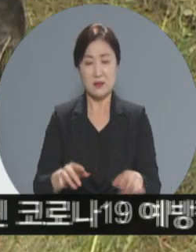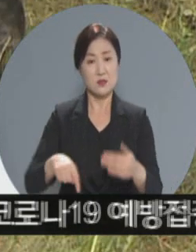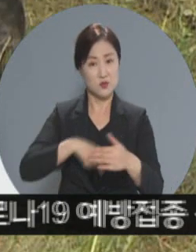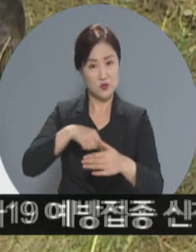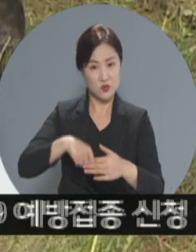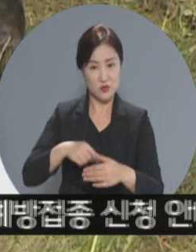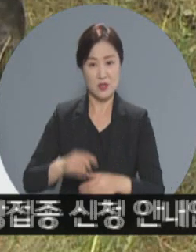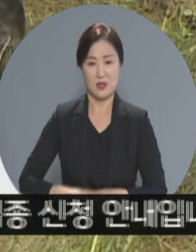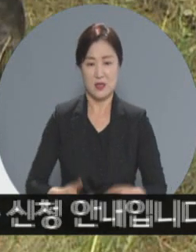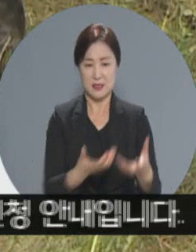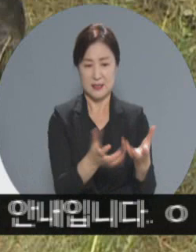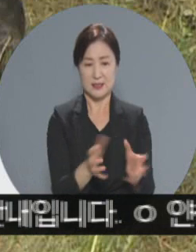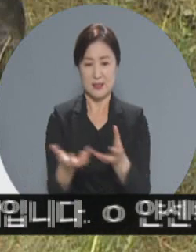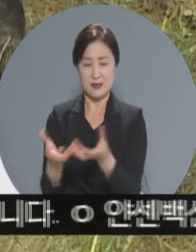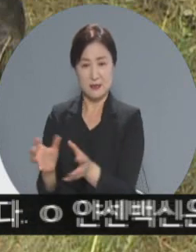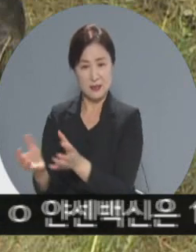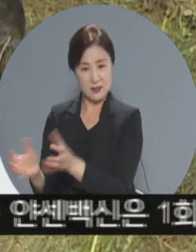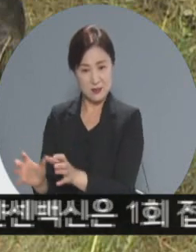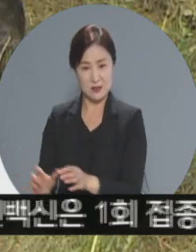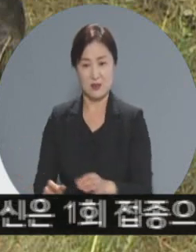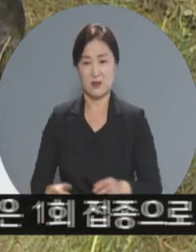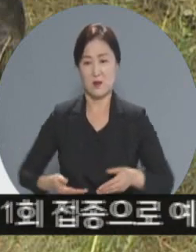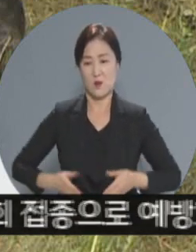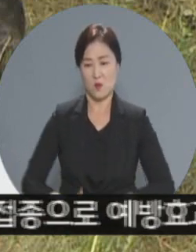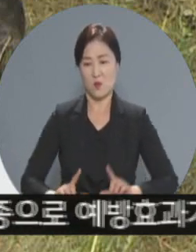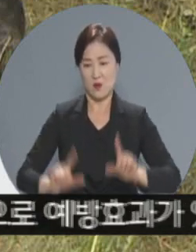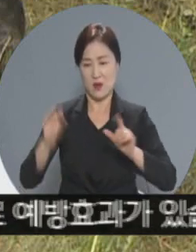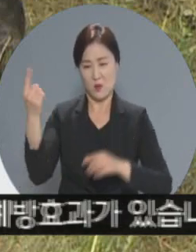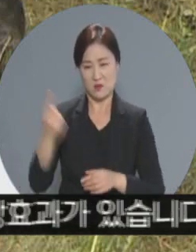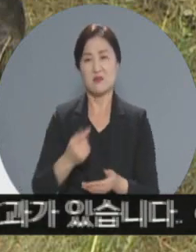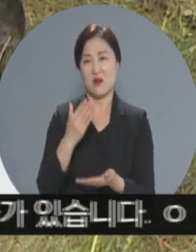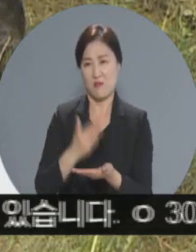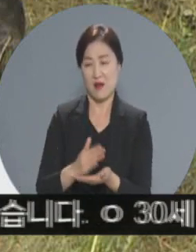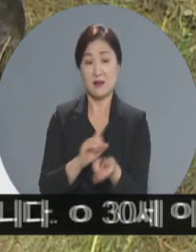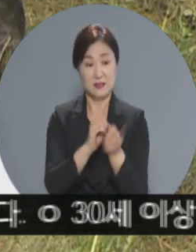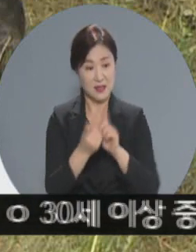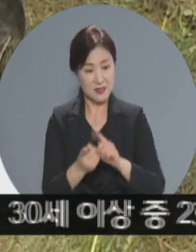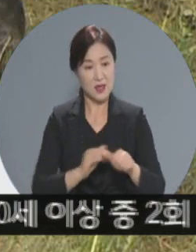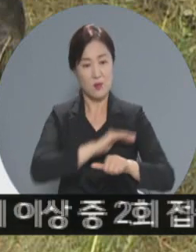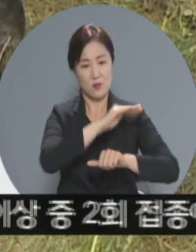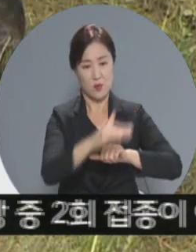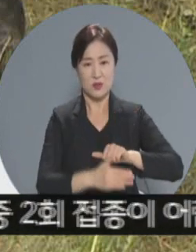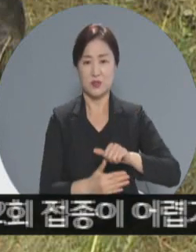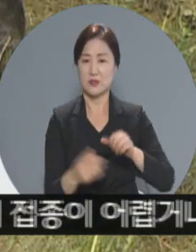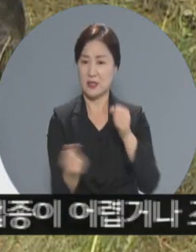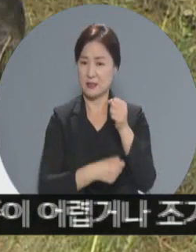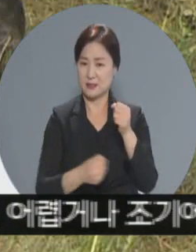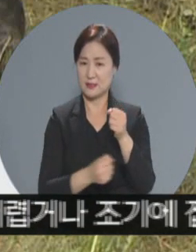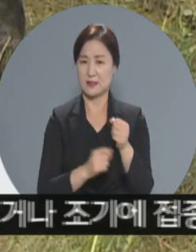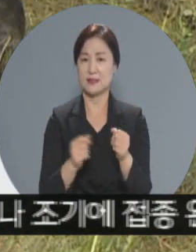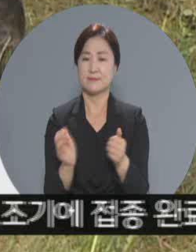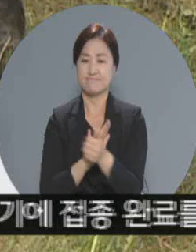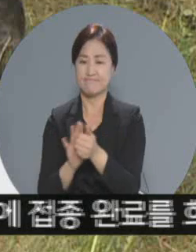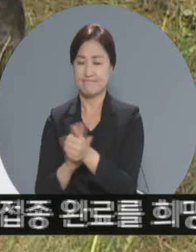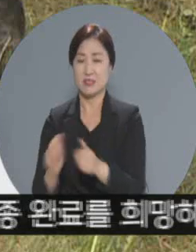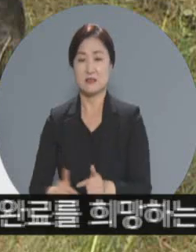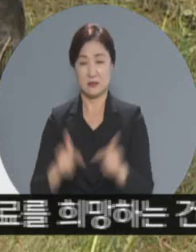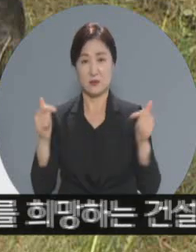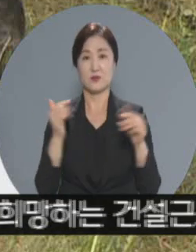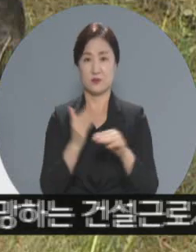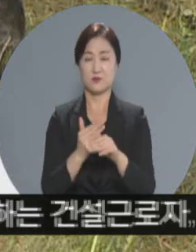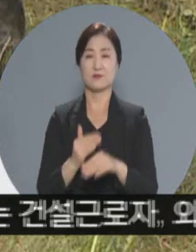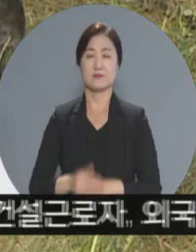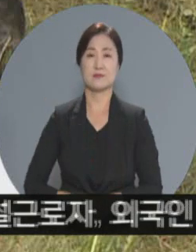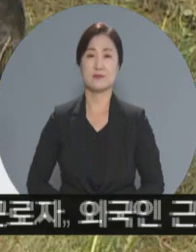군단이 자치단체에서 고향 방문 자제를 요청하면서 벌초 대행 도 그만큼 늘고 있다는 분석입니다 김 윤 기자가